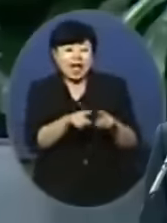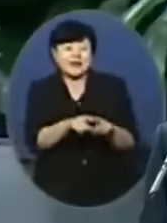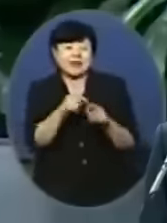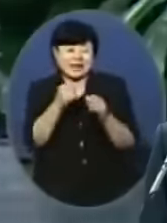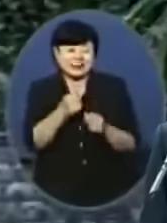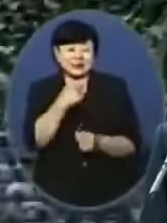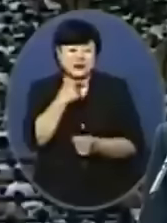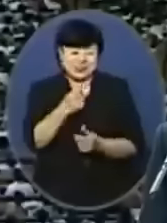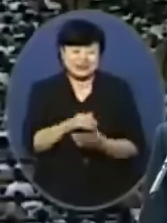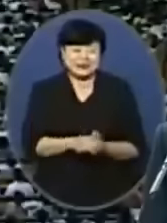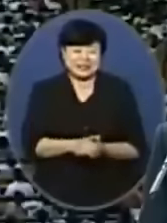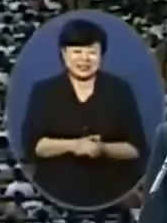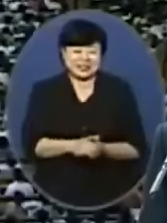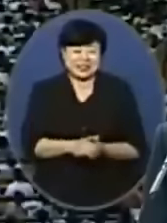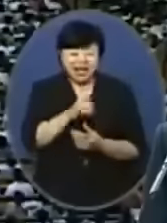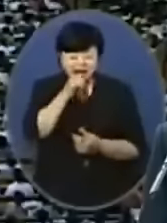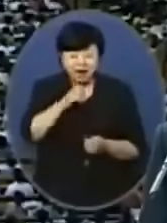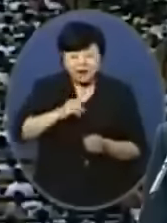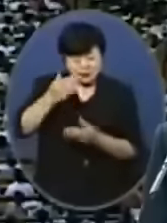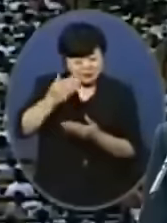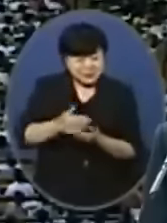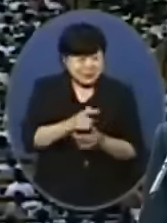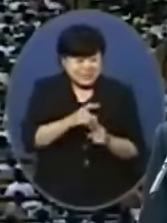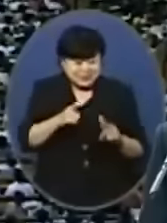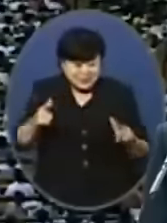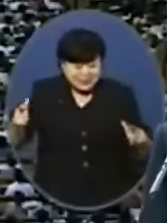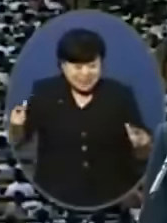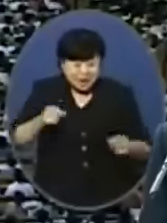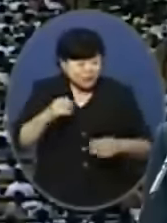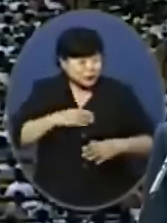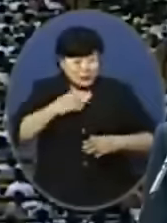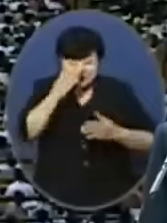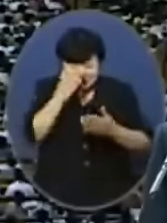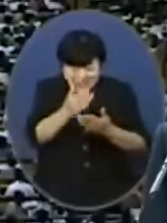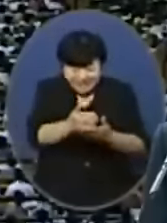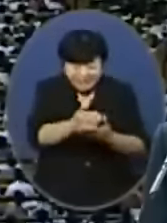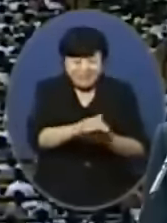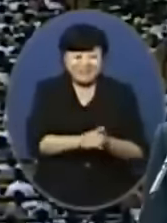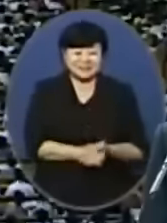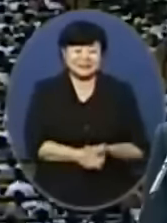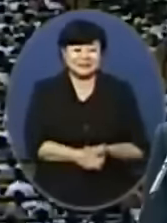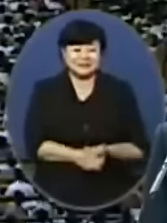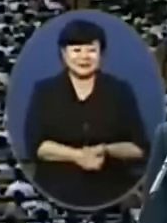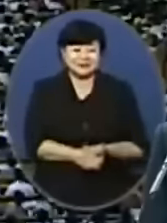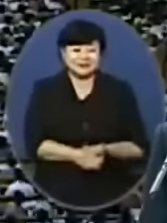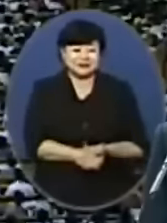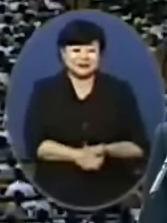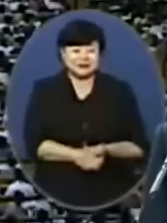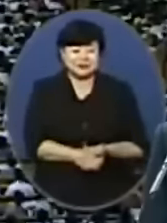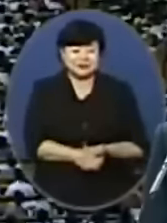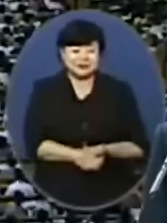원하시는 것입니다. 여러분 절대로 버림 안 받으니까 두려워하지 마시기 바랍니다.